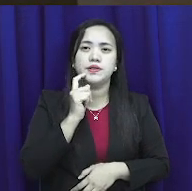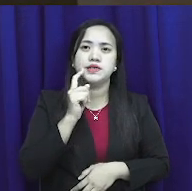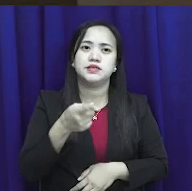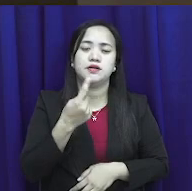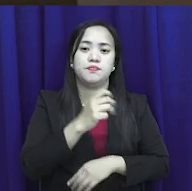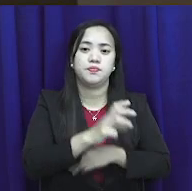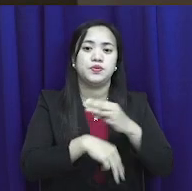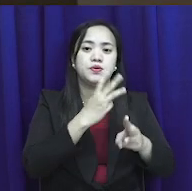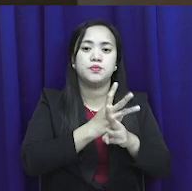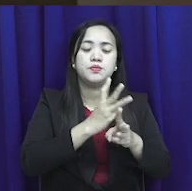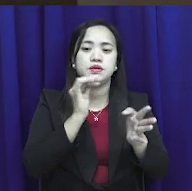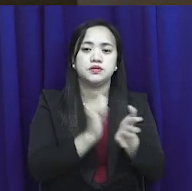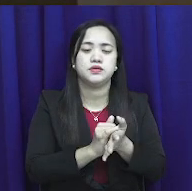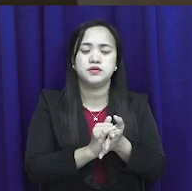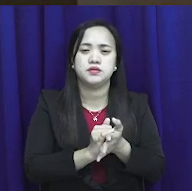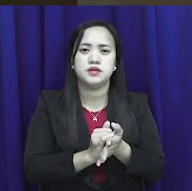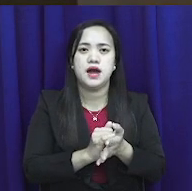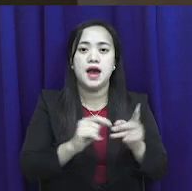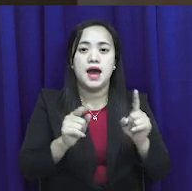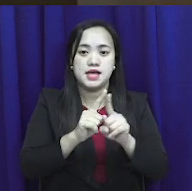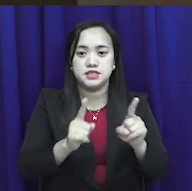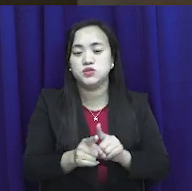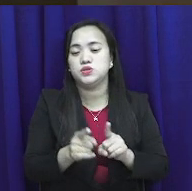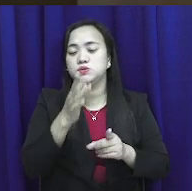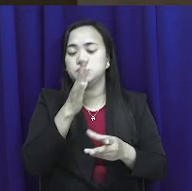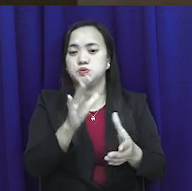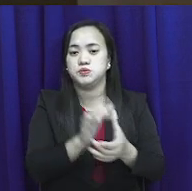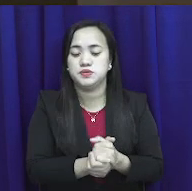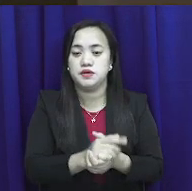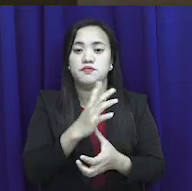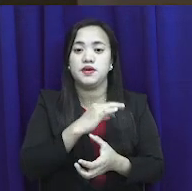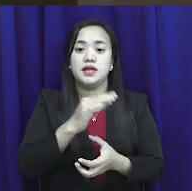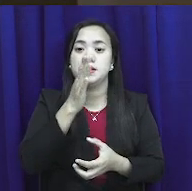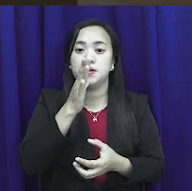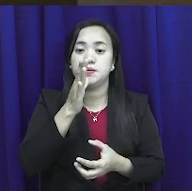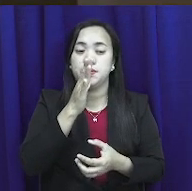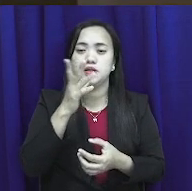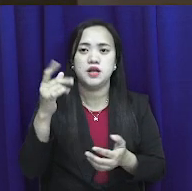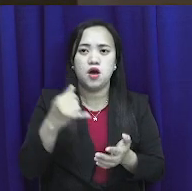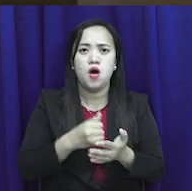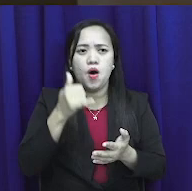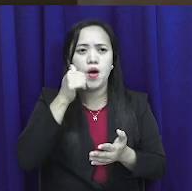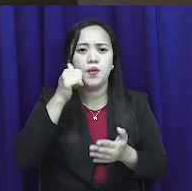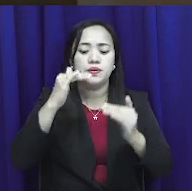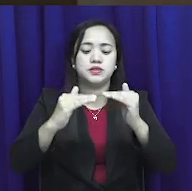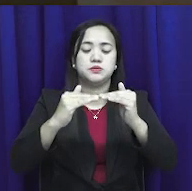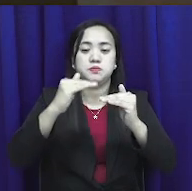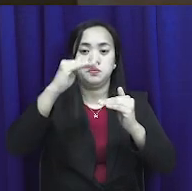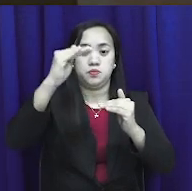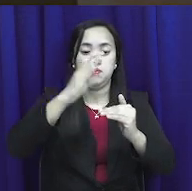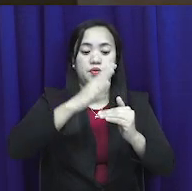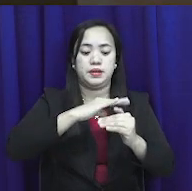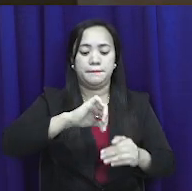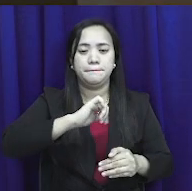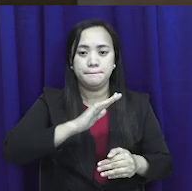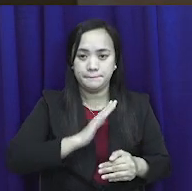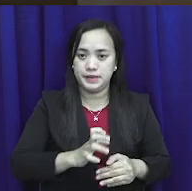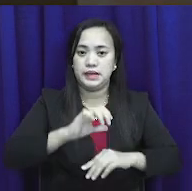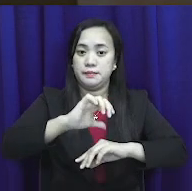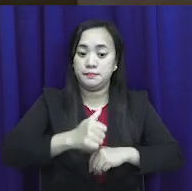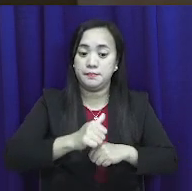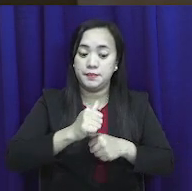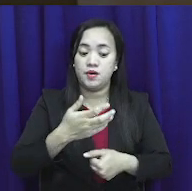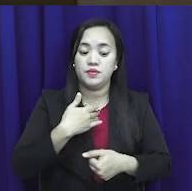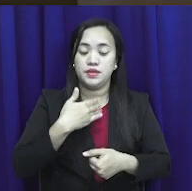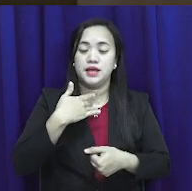ngayon is that ang isang wife at ang isang mother ay i-promote niya ang kanyang sarili ang kanyang i-express ang